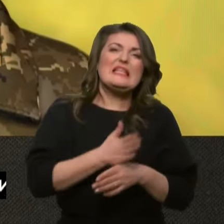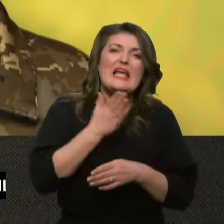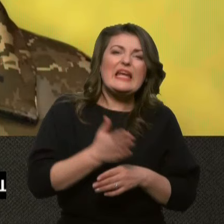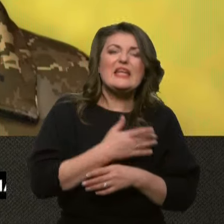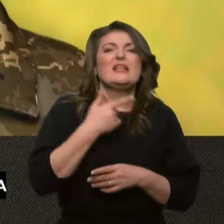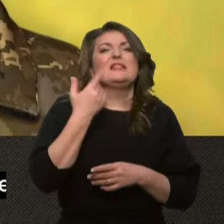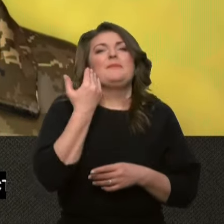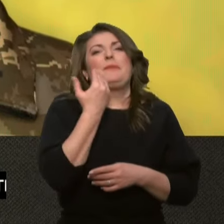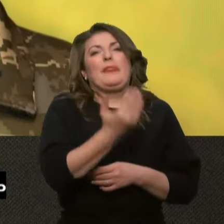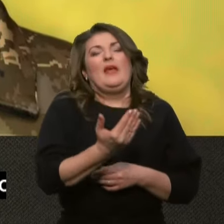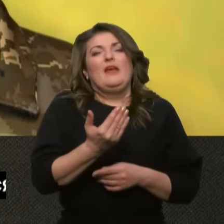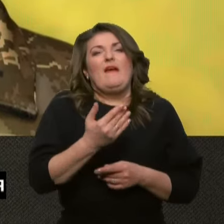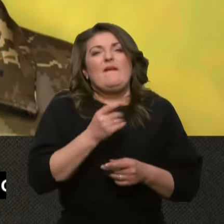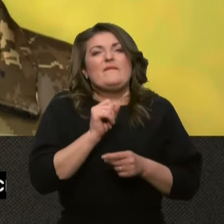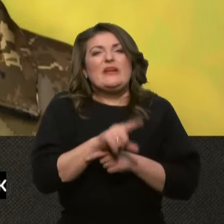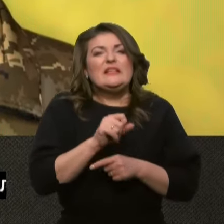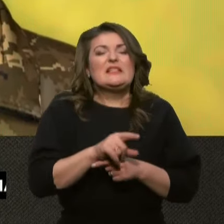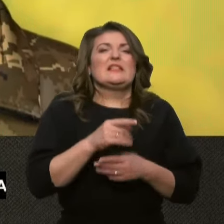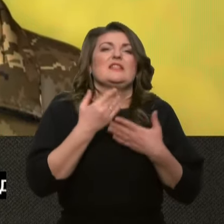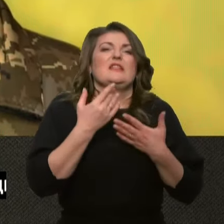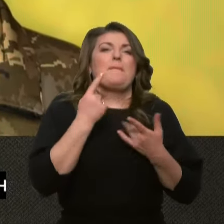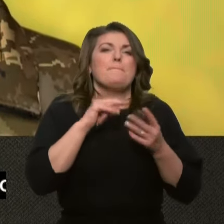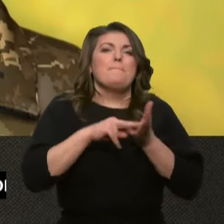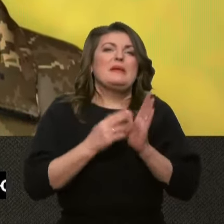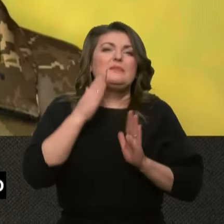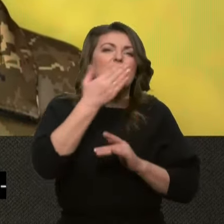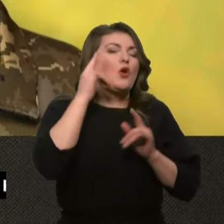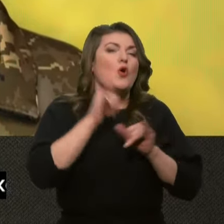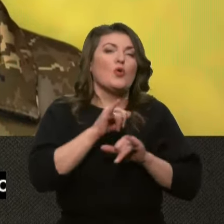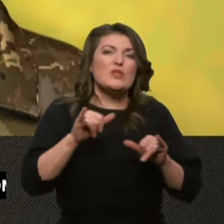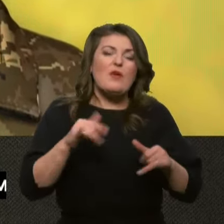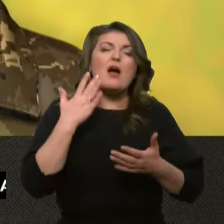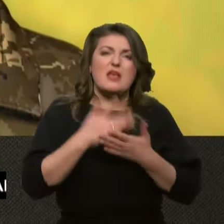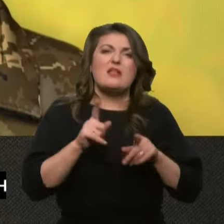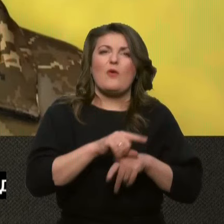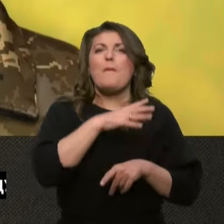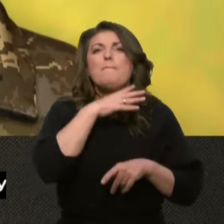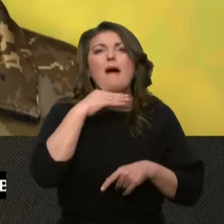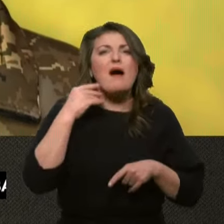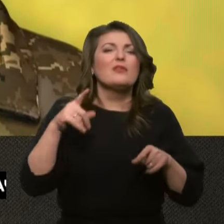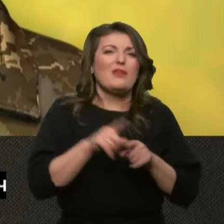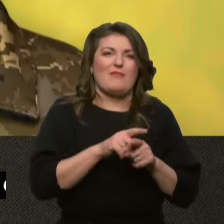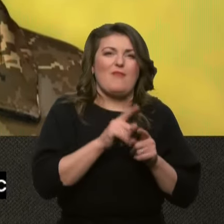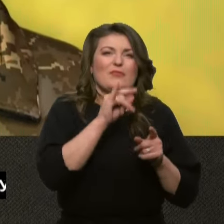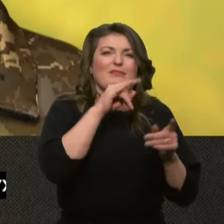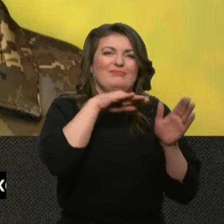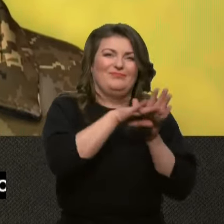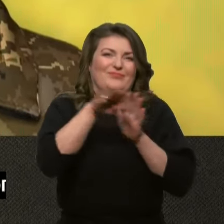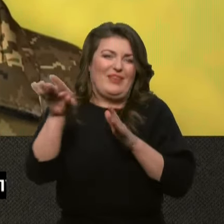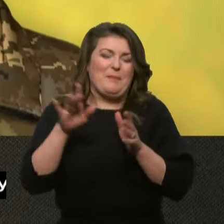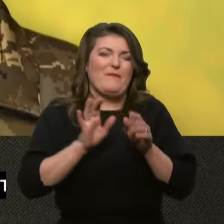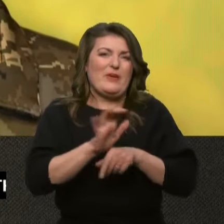їхню визначеність чи перспективу їхнього розвитку. А є багато, так би мовити, кустарного випуску